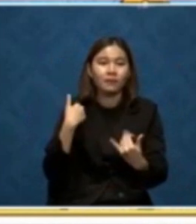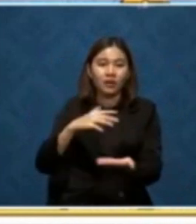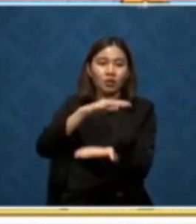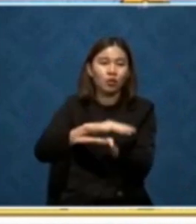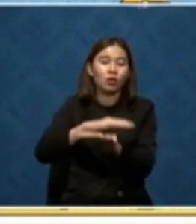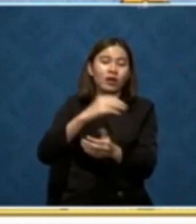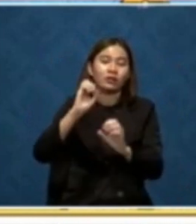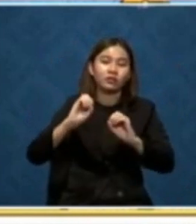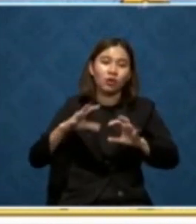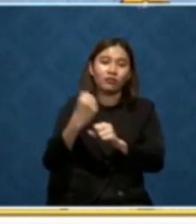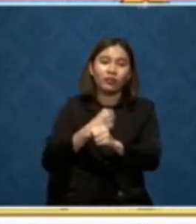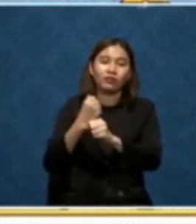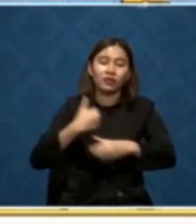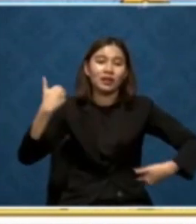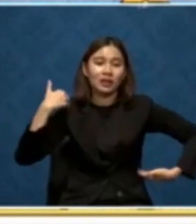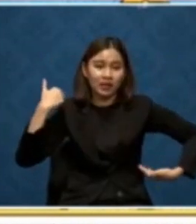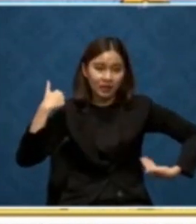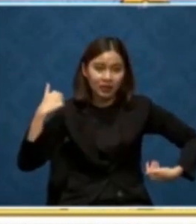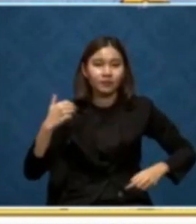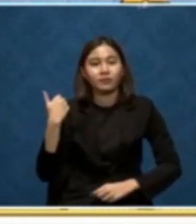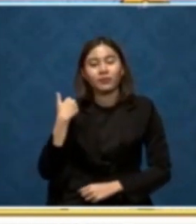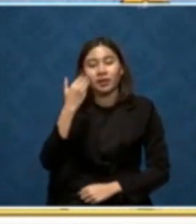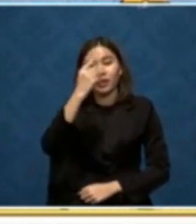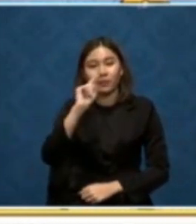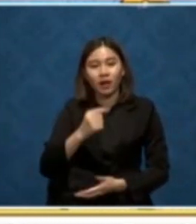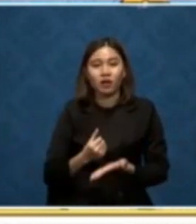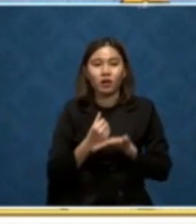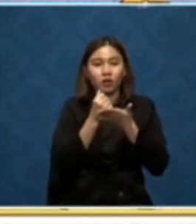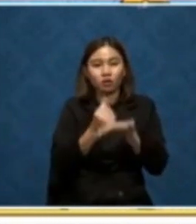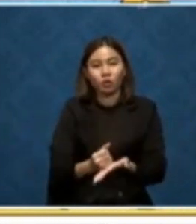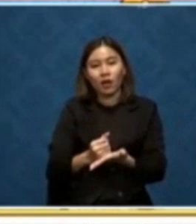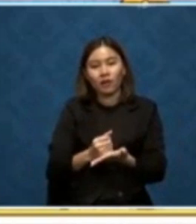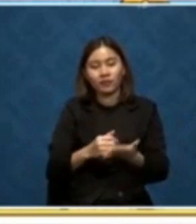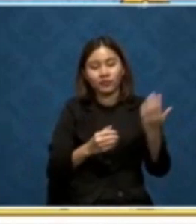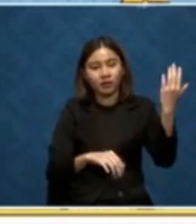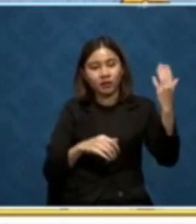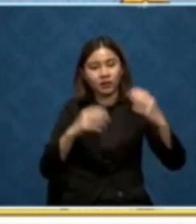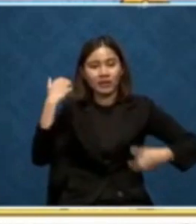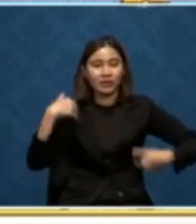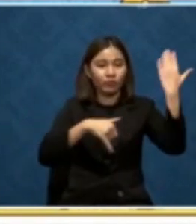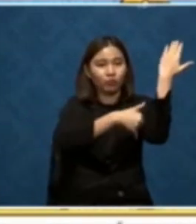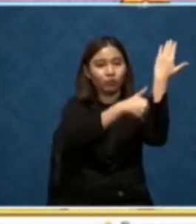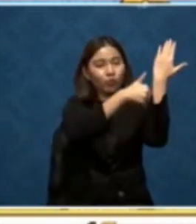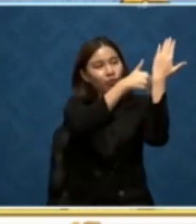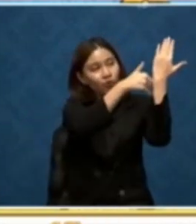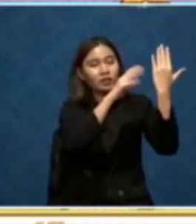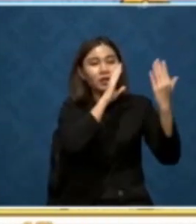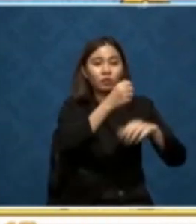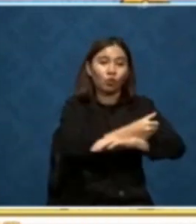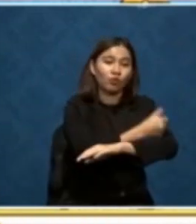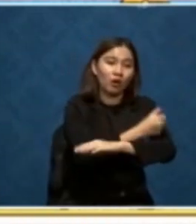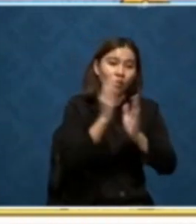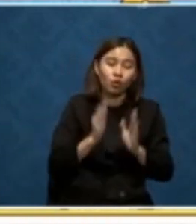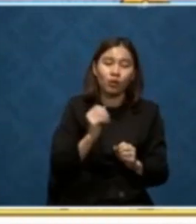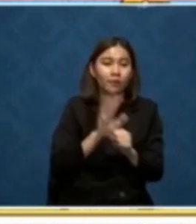เรียนสอนฝึกลิงในหลายๆพื้นที่เพื่อช่วยในการเก็บผลผลิตมะพร้าวเพื่อทดแทนการขาดแรงงานคนในการ